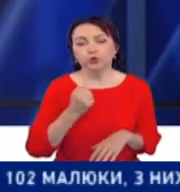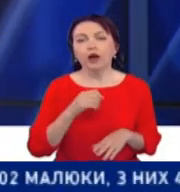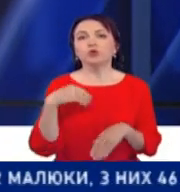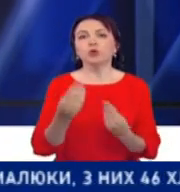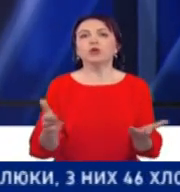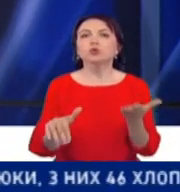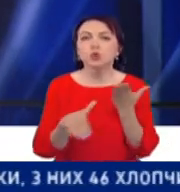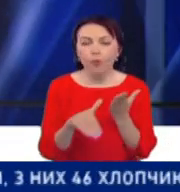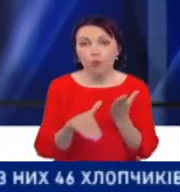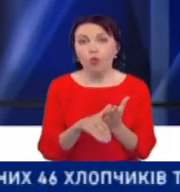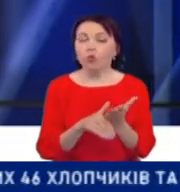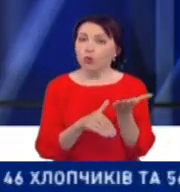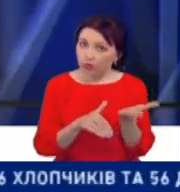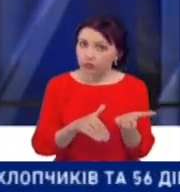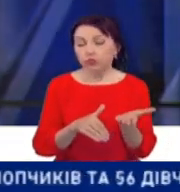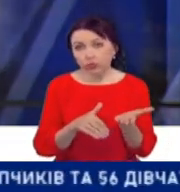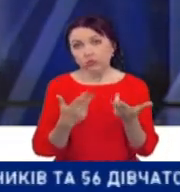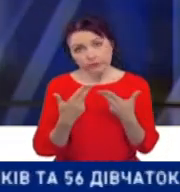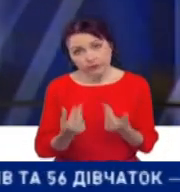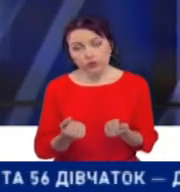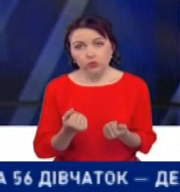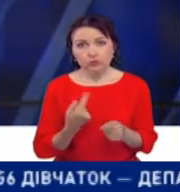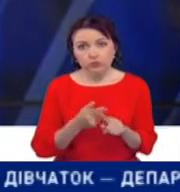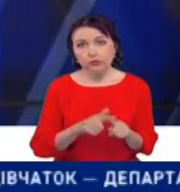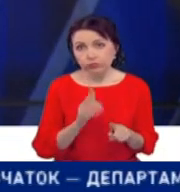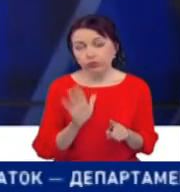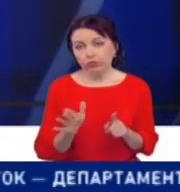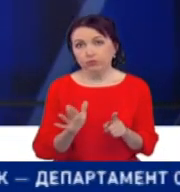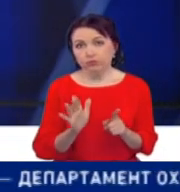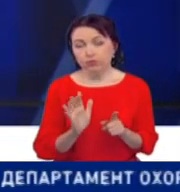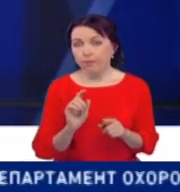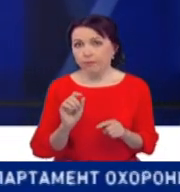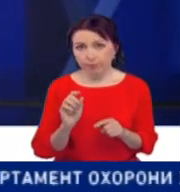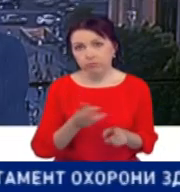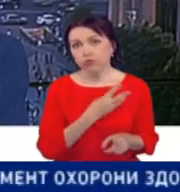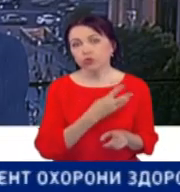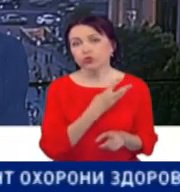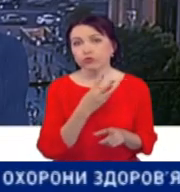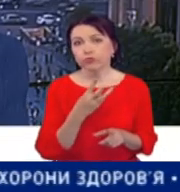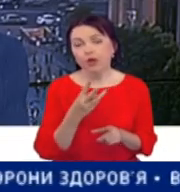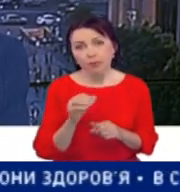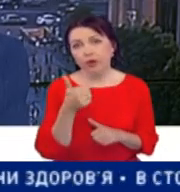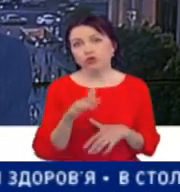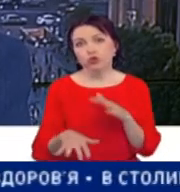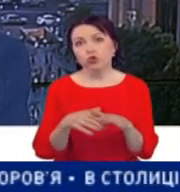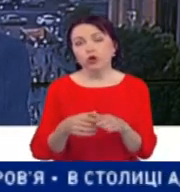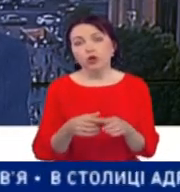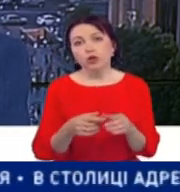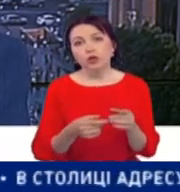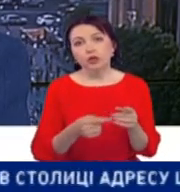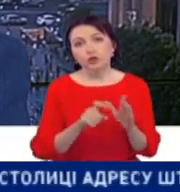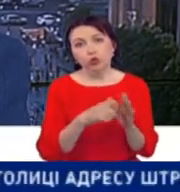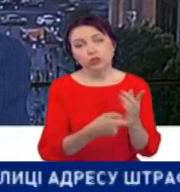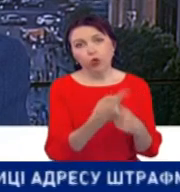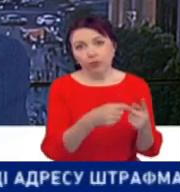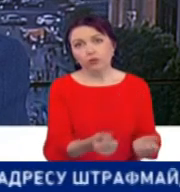якусь допомогу, то, звісно, це буде таким поштовхом, таким першим кроком для того, щоб повернути і території